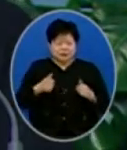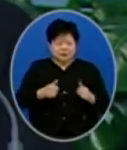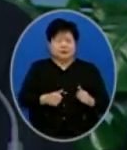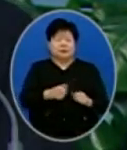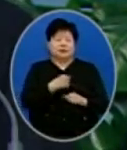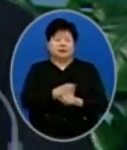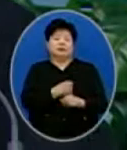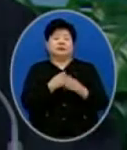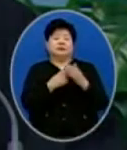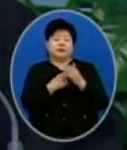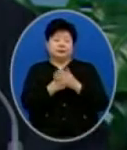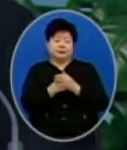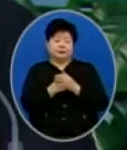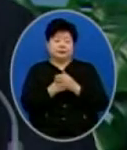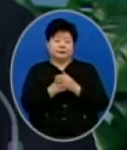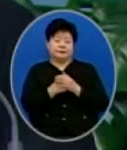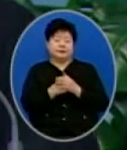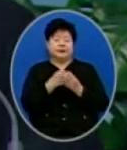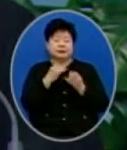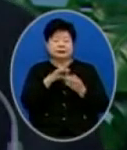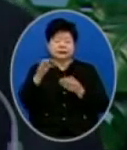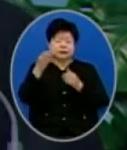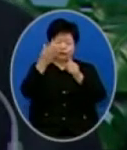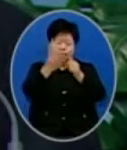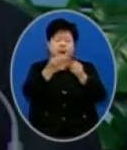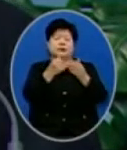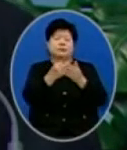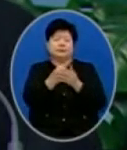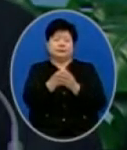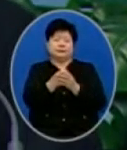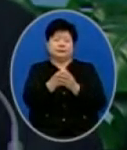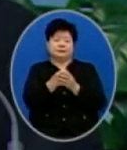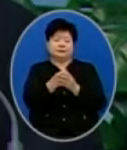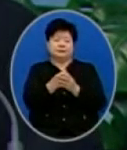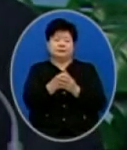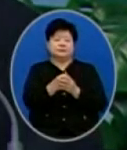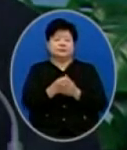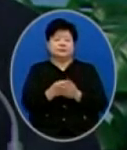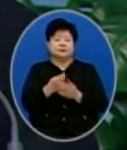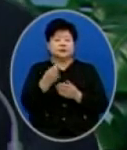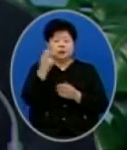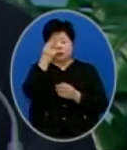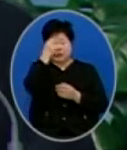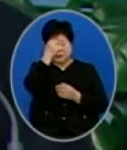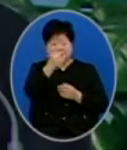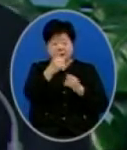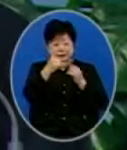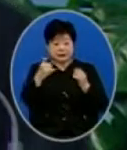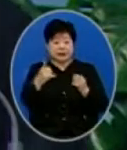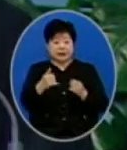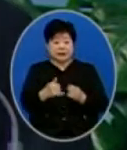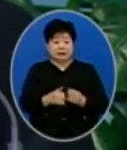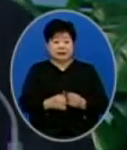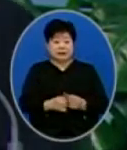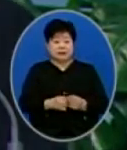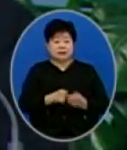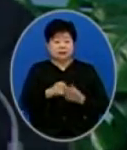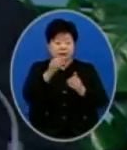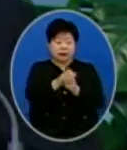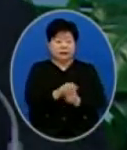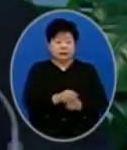정직하고 뭔 사람이 인정받을 만끽해 살았던지 교도소장이 이제부터 교도소를 네가 다 돌봐라